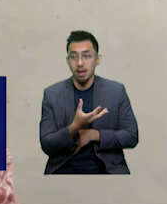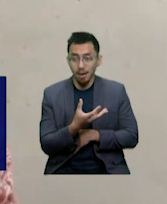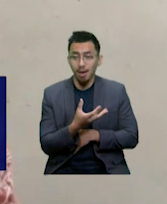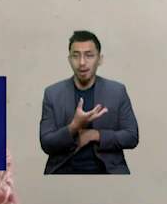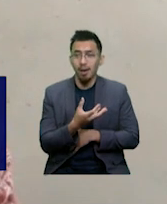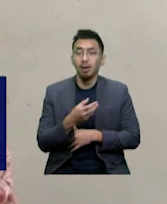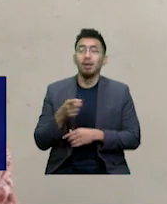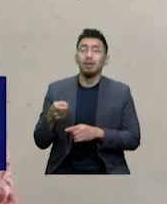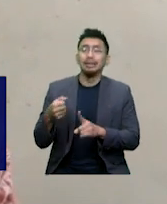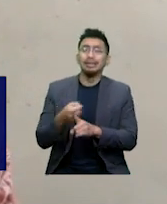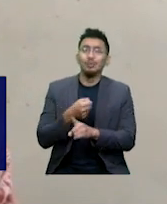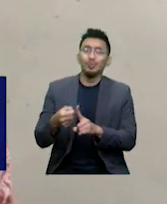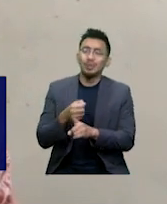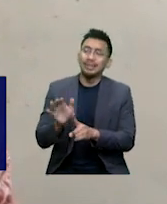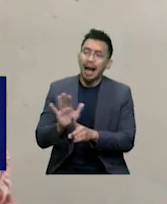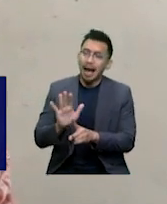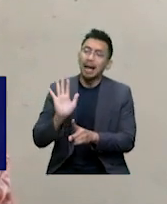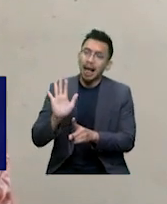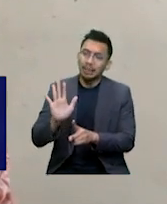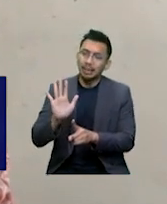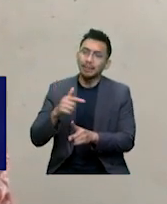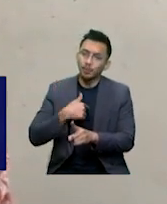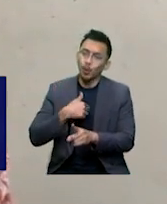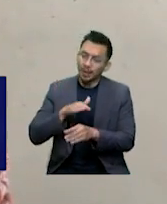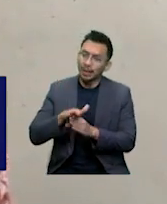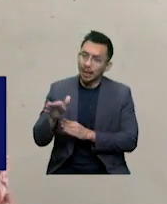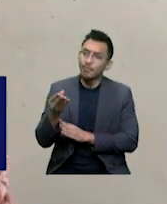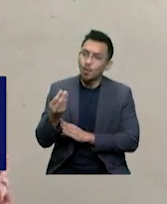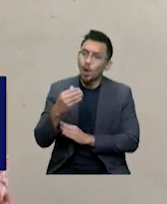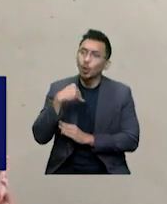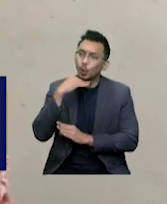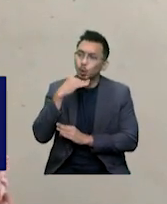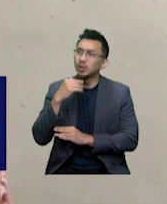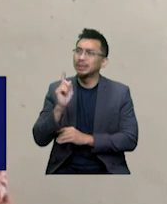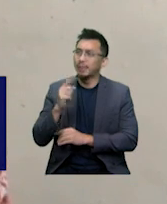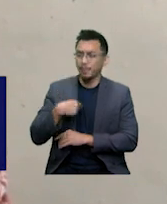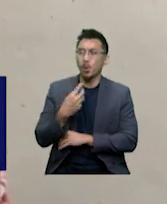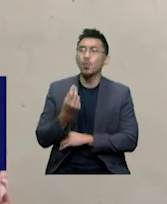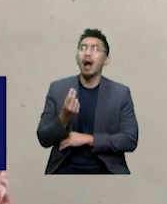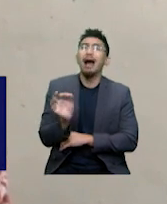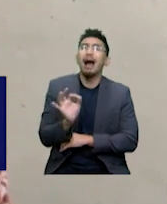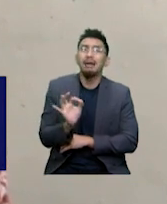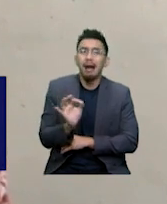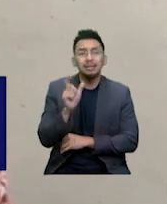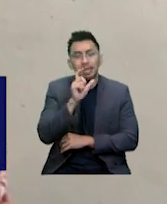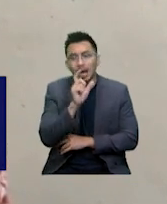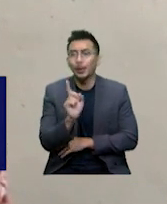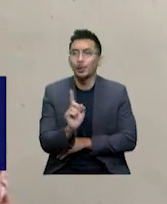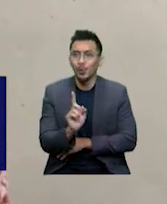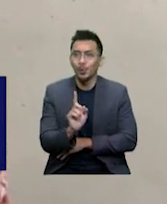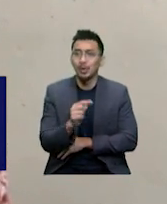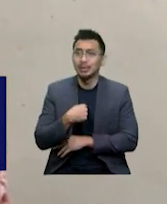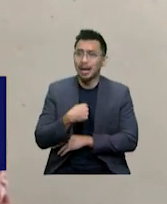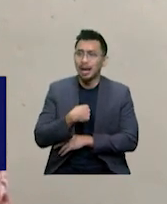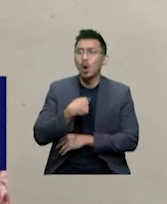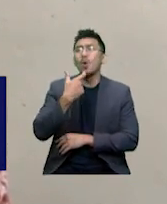Saya usahakan kirim duit malam ini, tapi saya enggak ada duit. Saya cari dulu duit sebab kami orang miskin. Jangan kali